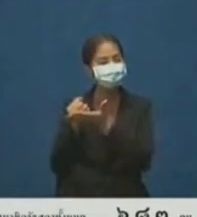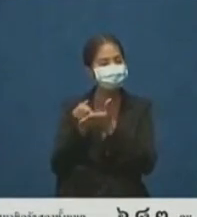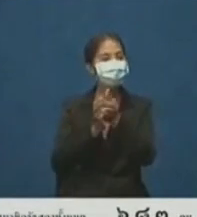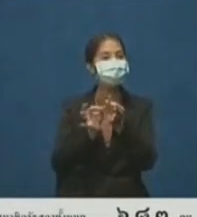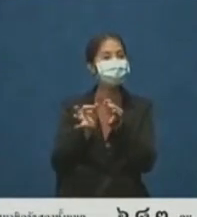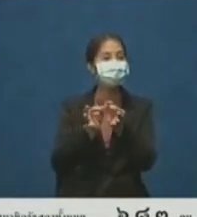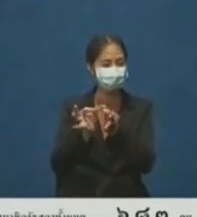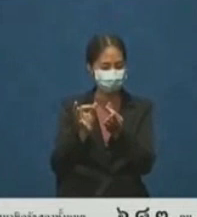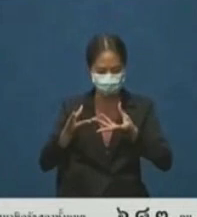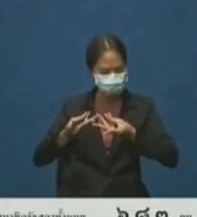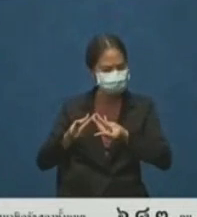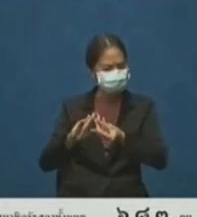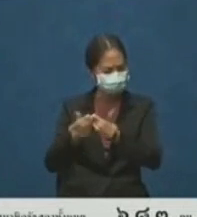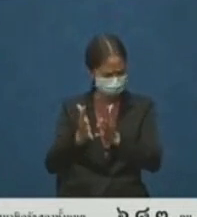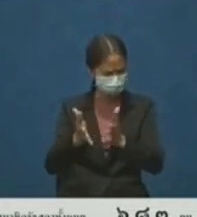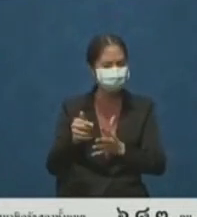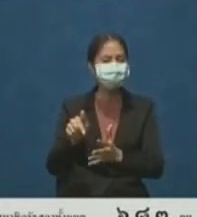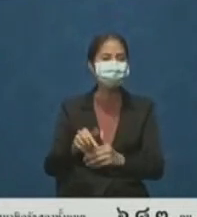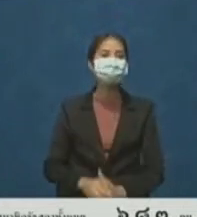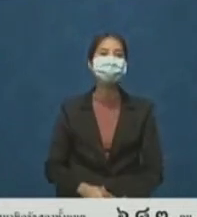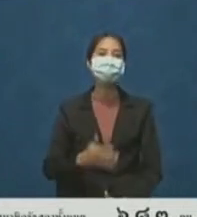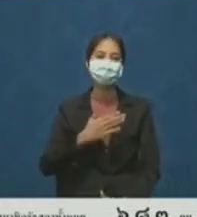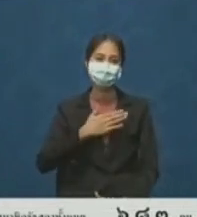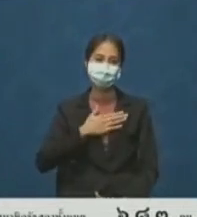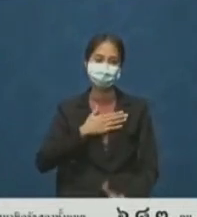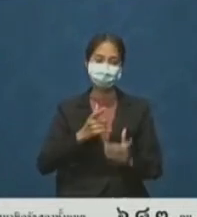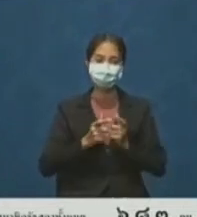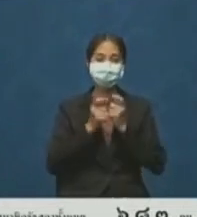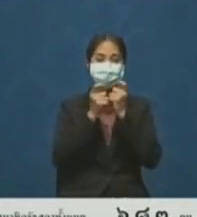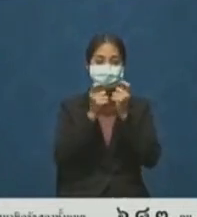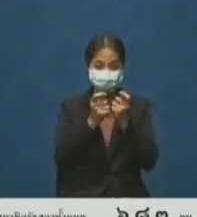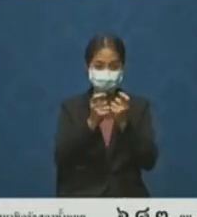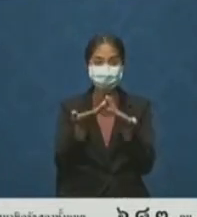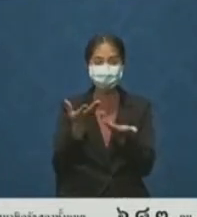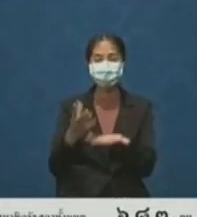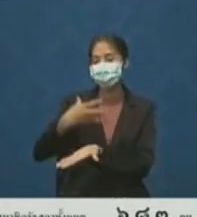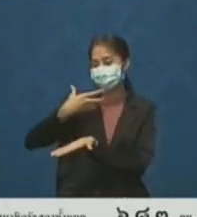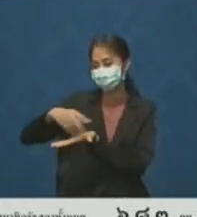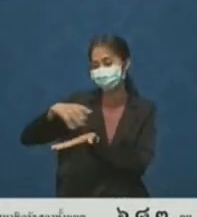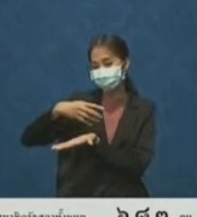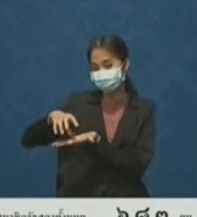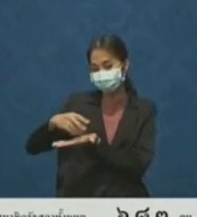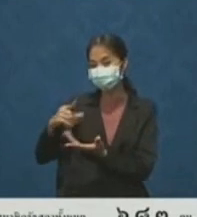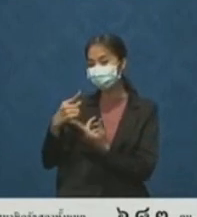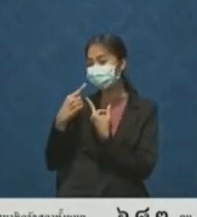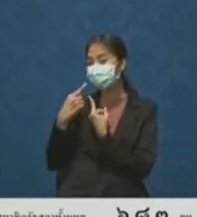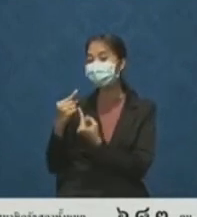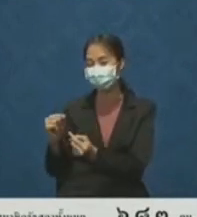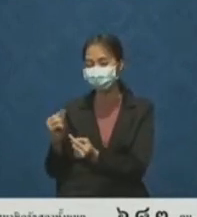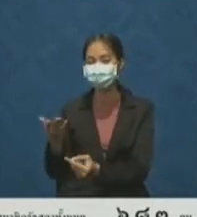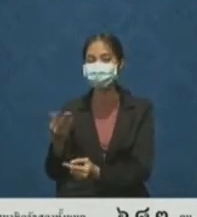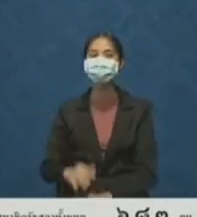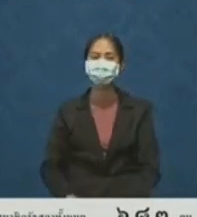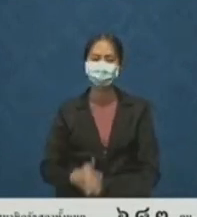านนะที่ได้เมตตาช่วยอธิบายความจริงก็ละเอียดพอสมควรผมขอประธานอนุญาตได้ลองแลกเปลี่ยนแล้วก็ตอบคำถ